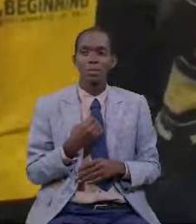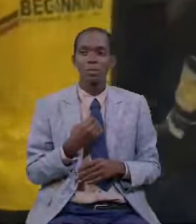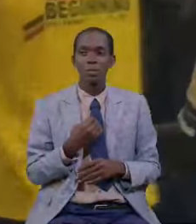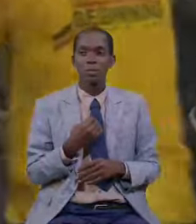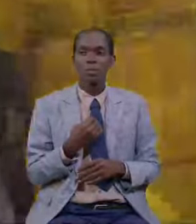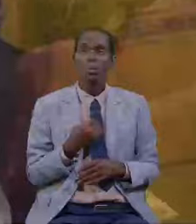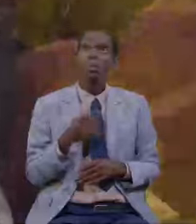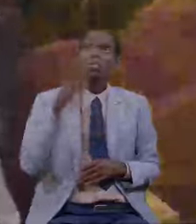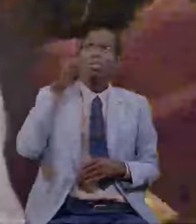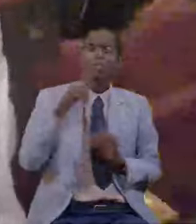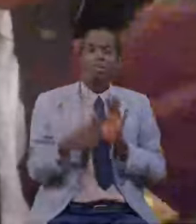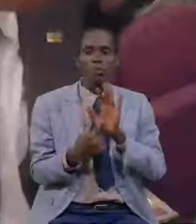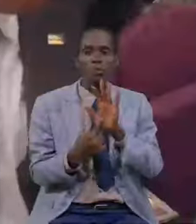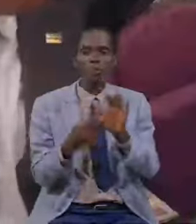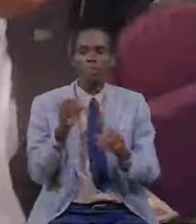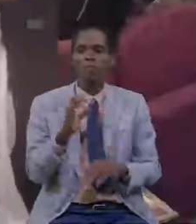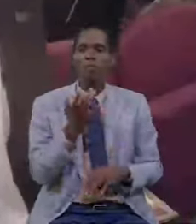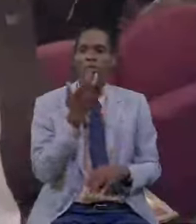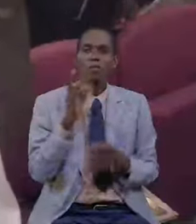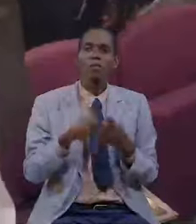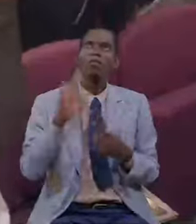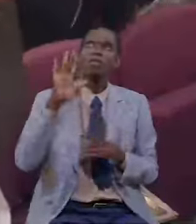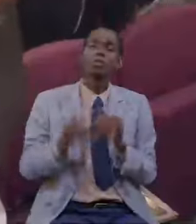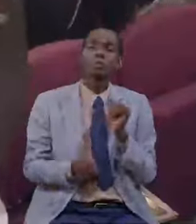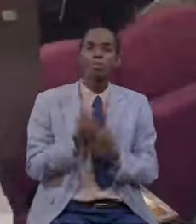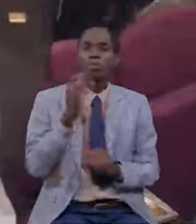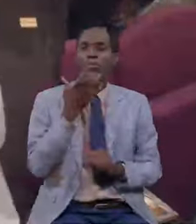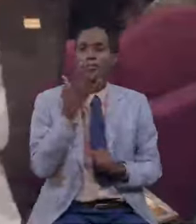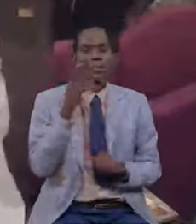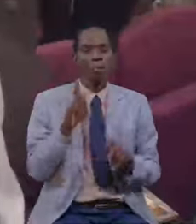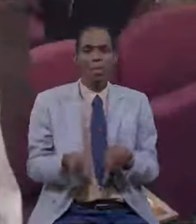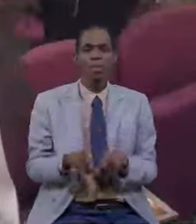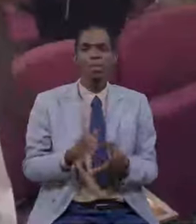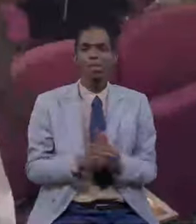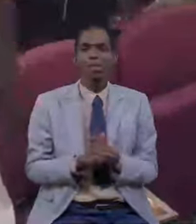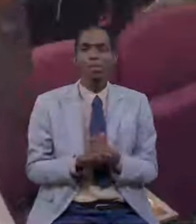Il donne ses faveurs à son favori.